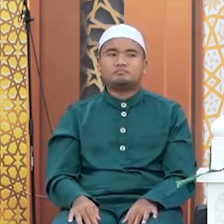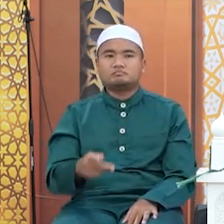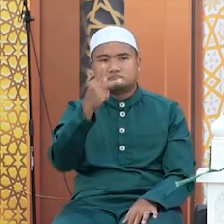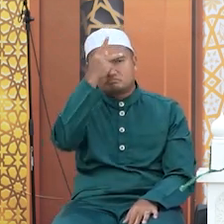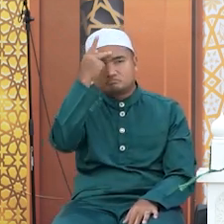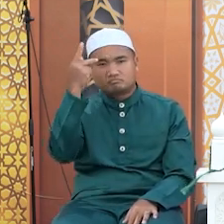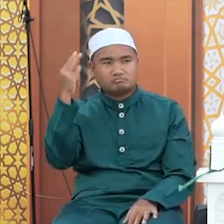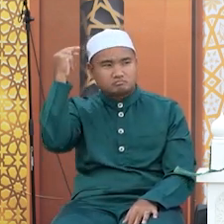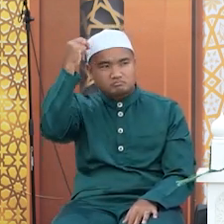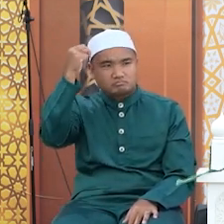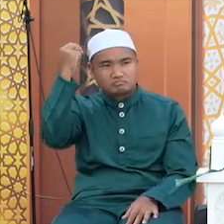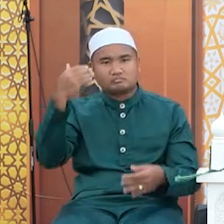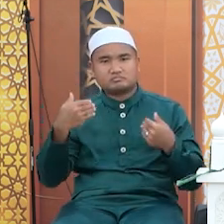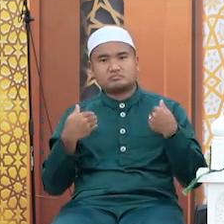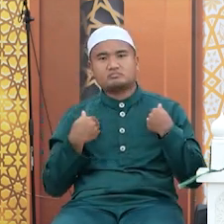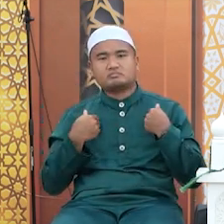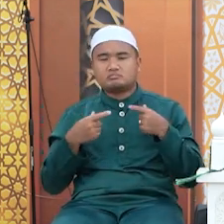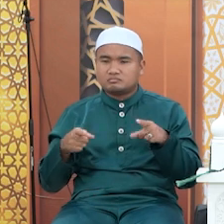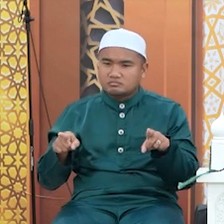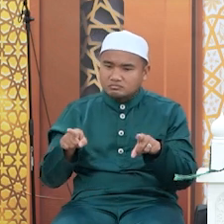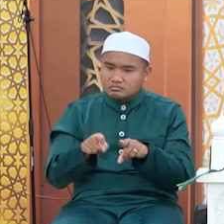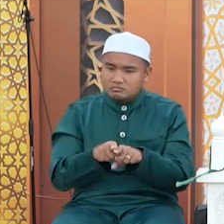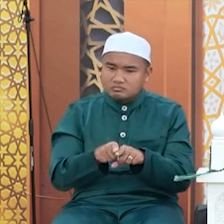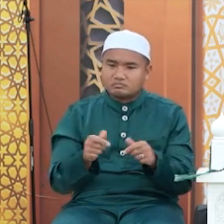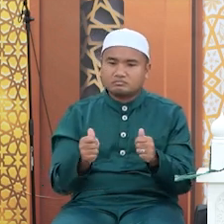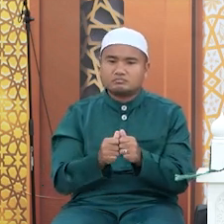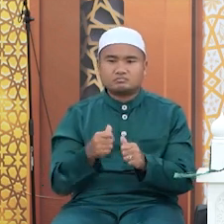Kerana nabi ada bersama dengan mereka.